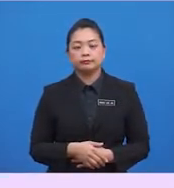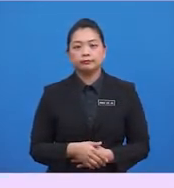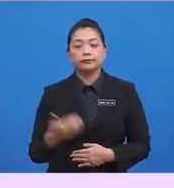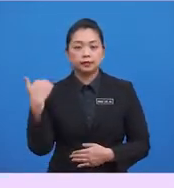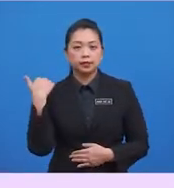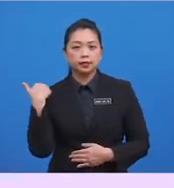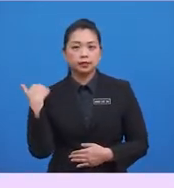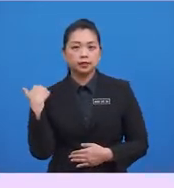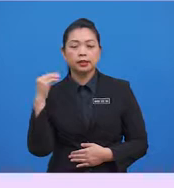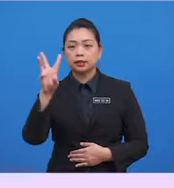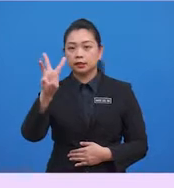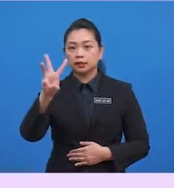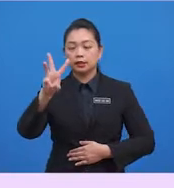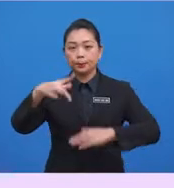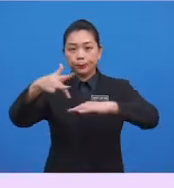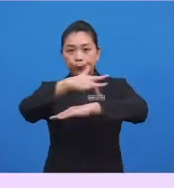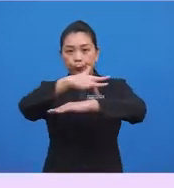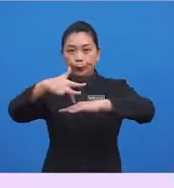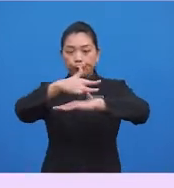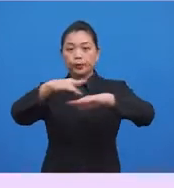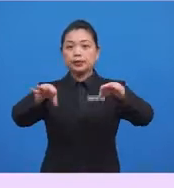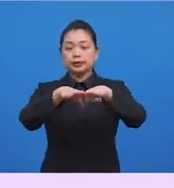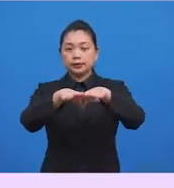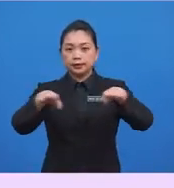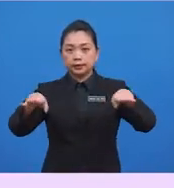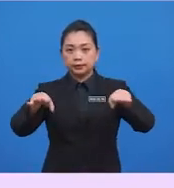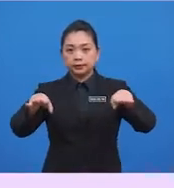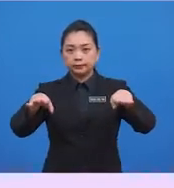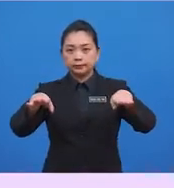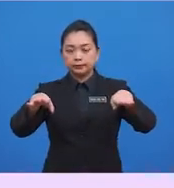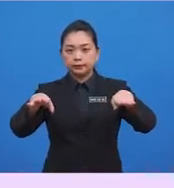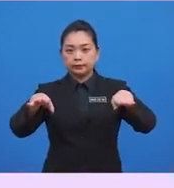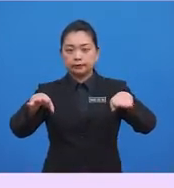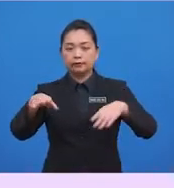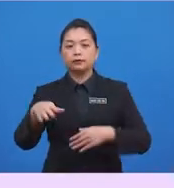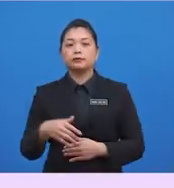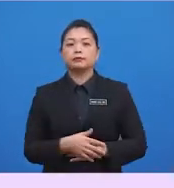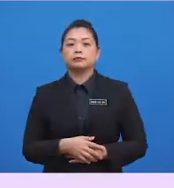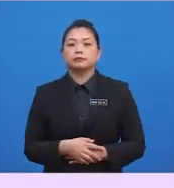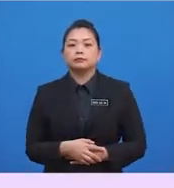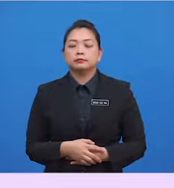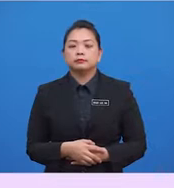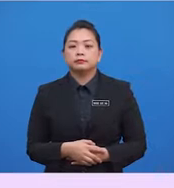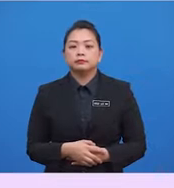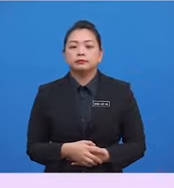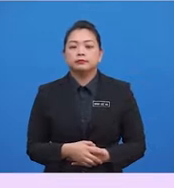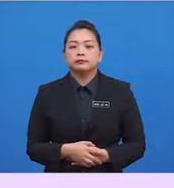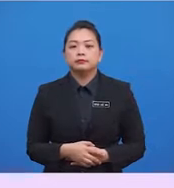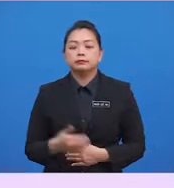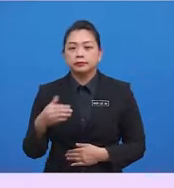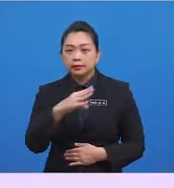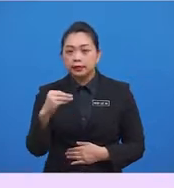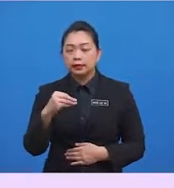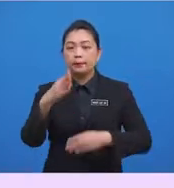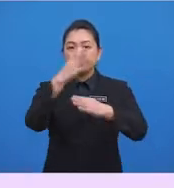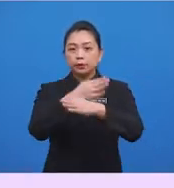Terdapat enam permukaan rata pada bentangan ini dan permukaan tersebut